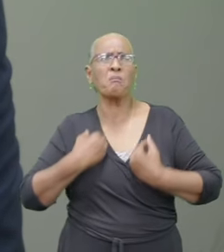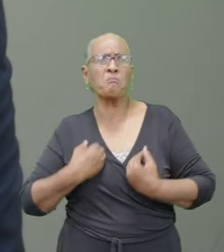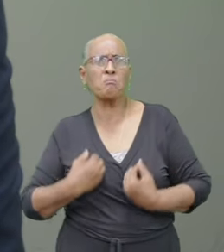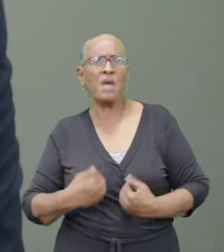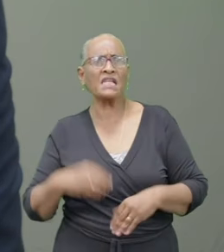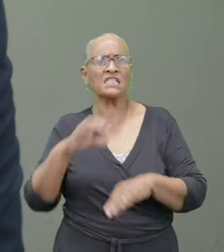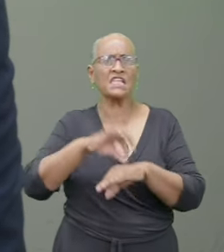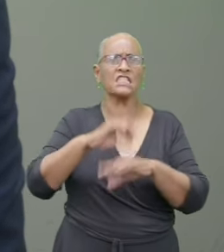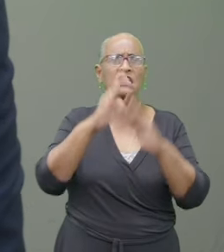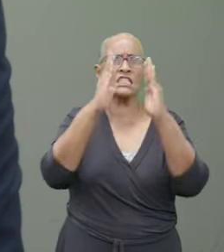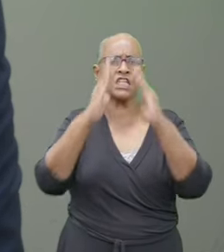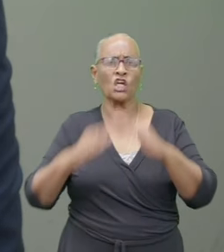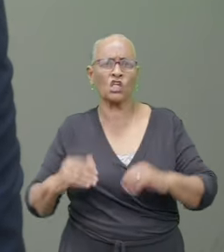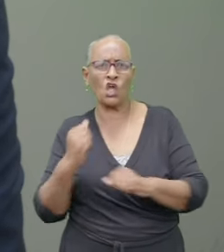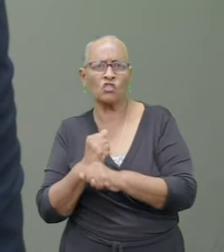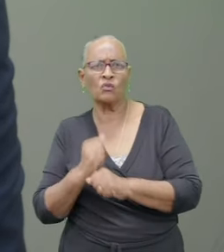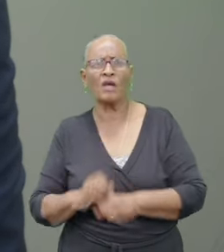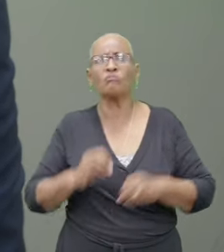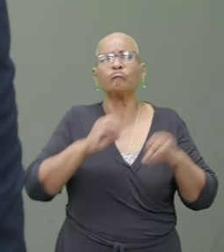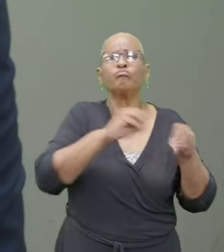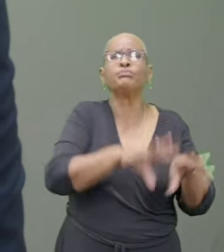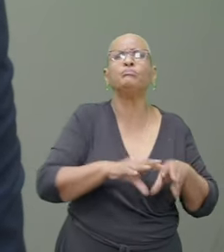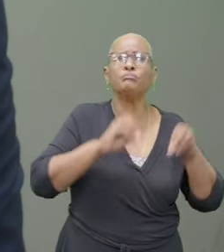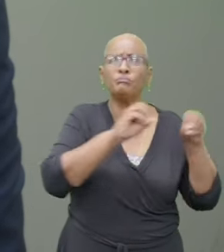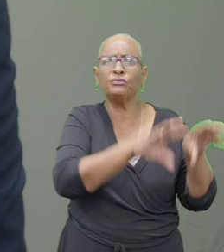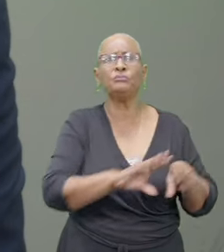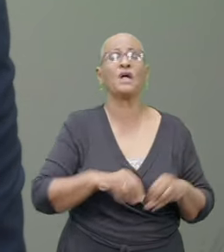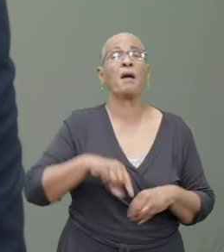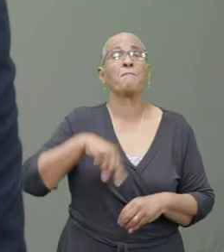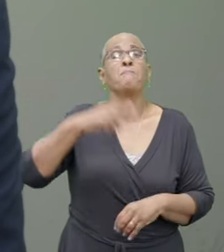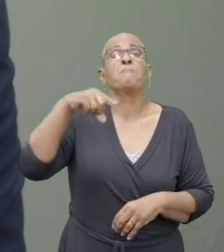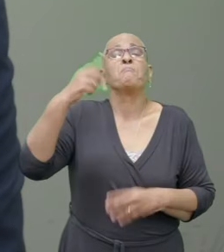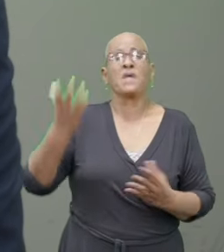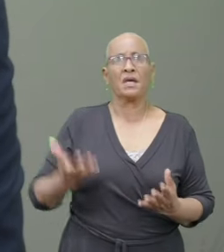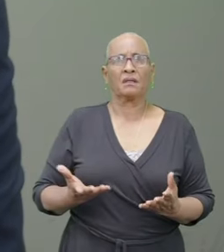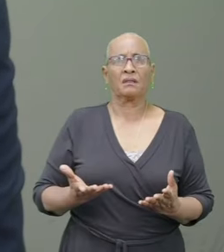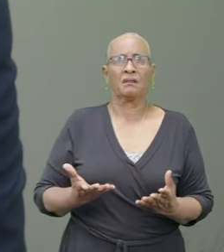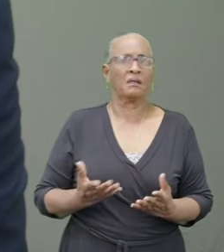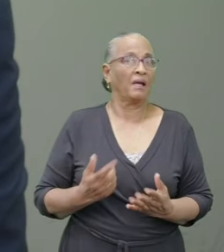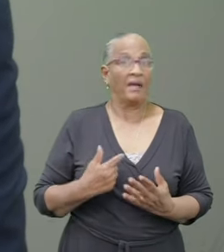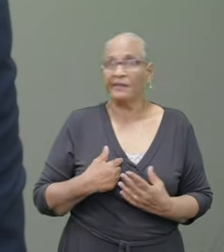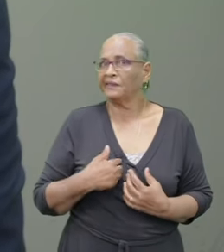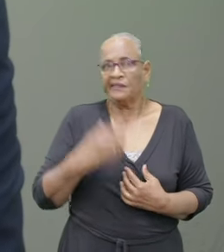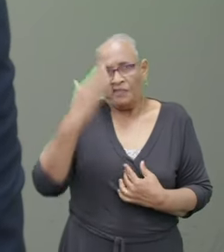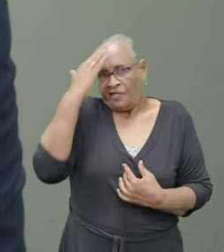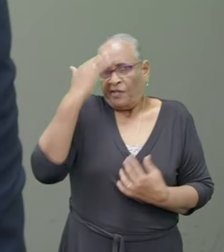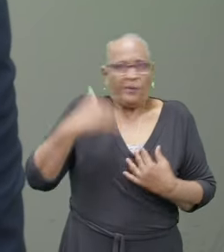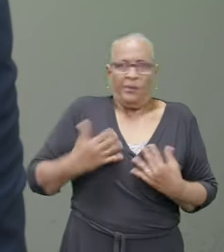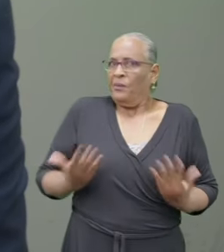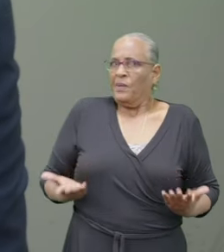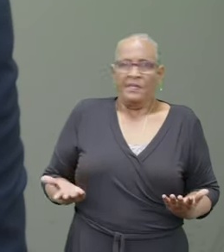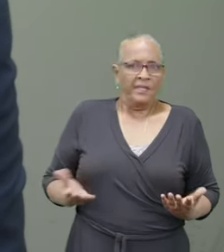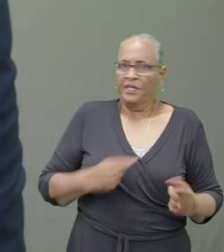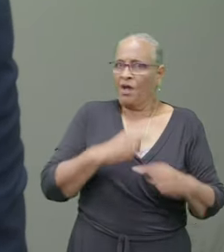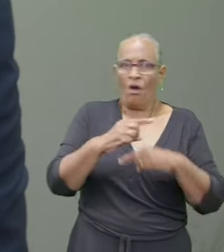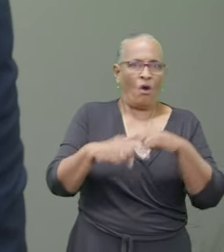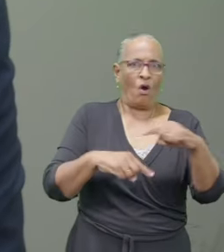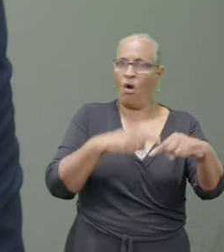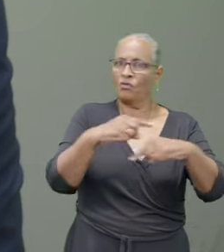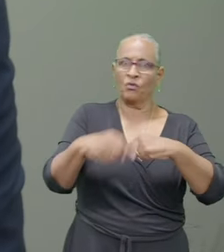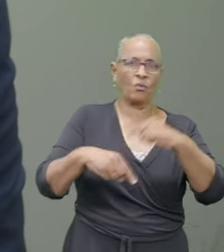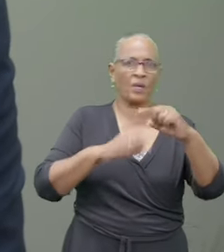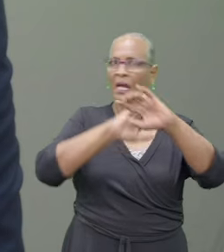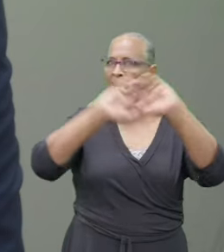zorgwerkers geïntensiveerd, /toegenomen. En je kan je niet voorstellen met de ontwikkelingen die je allemaal ziet in de